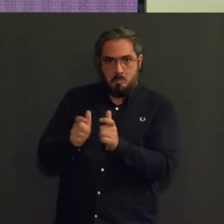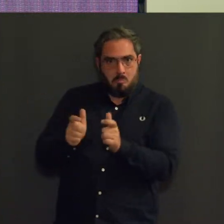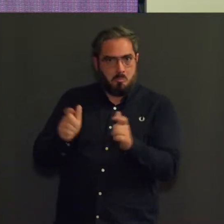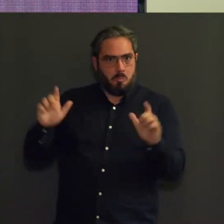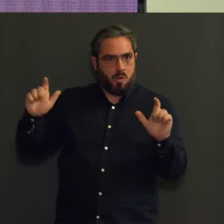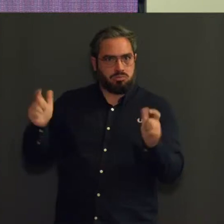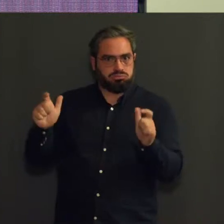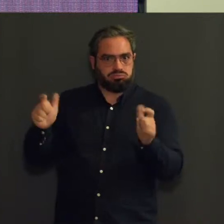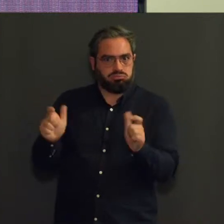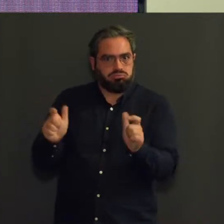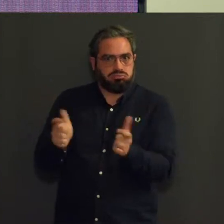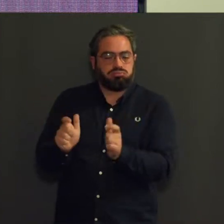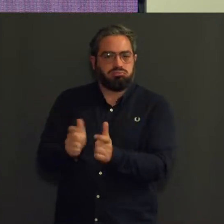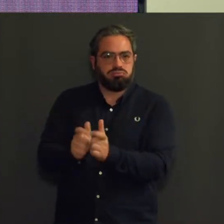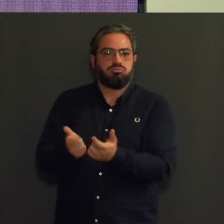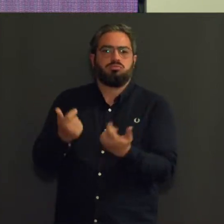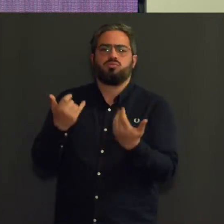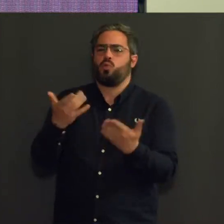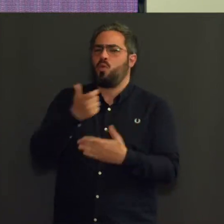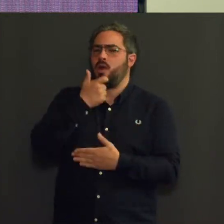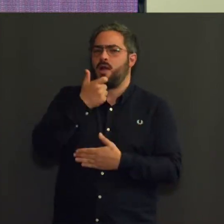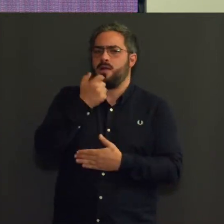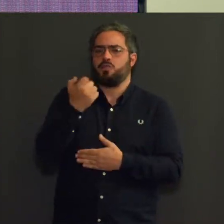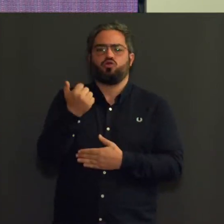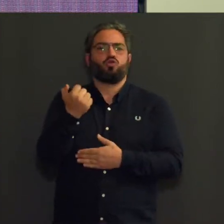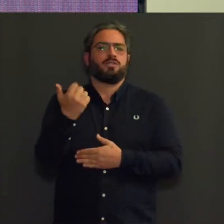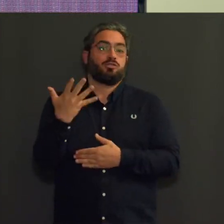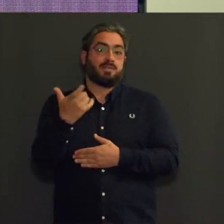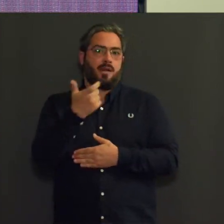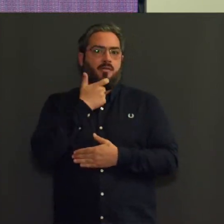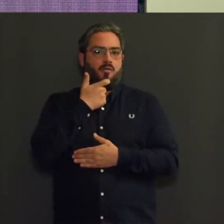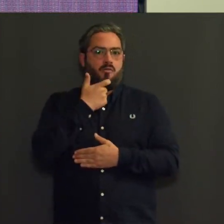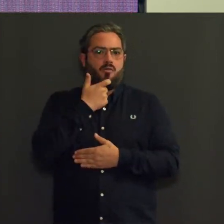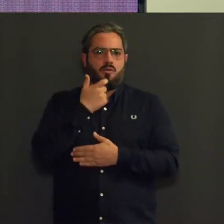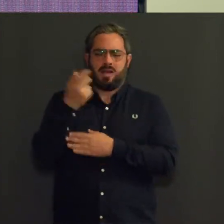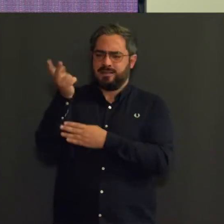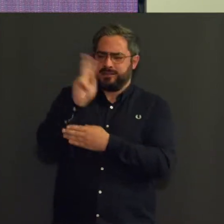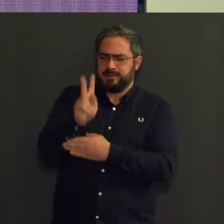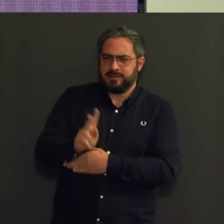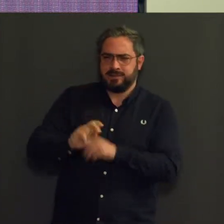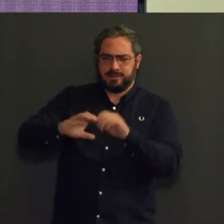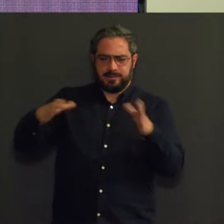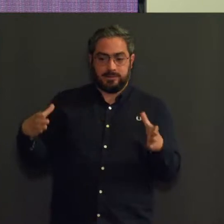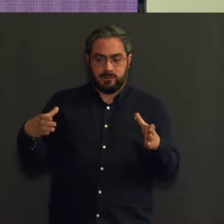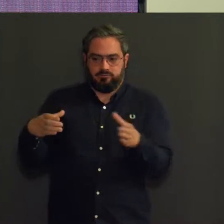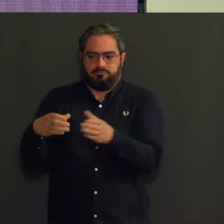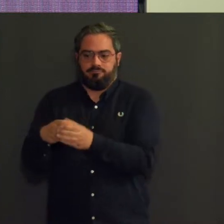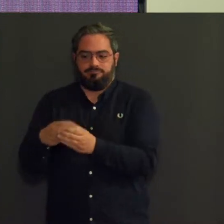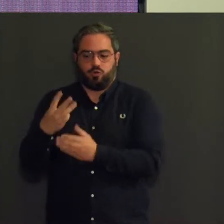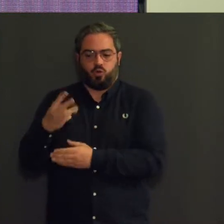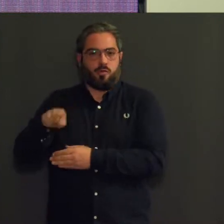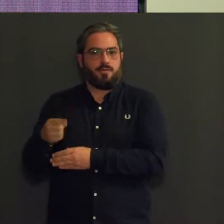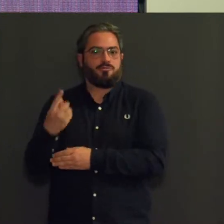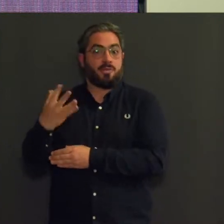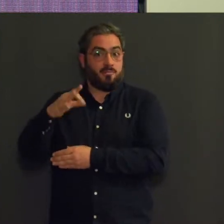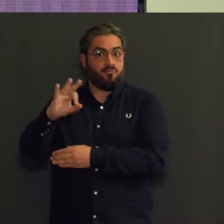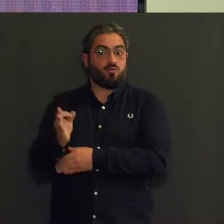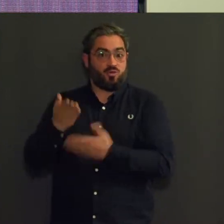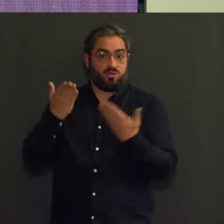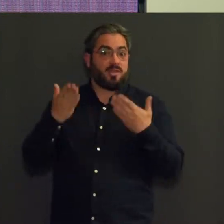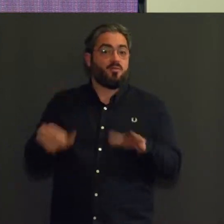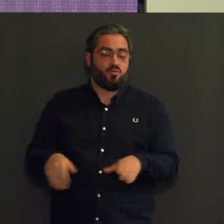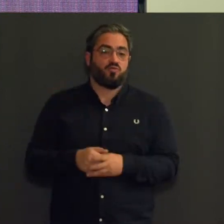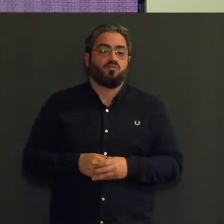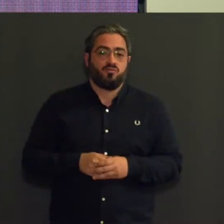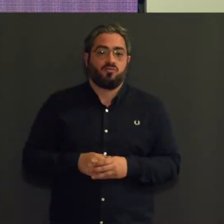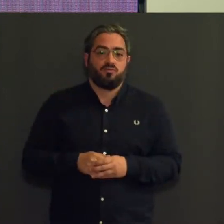puisque chez les plus de 65 ans, le taux de positivité des prélèvements n'est que de 3,5%, alors qu'il